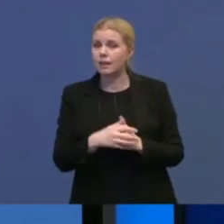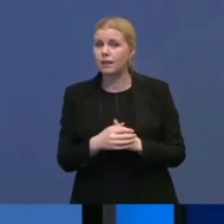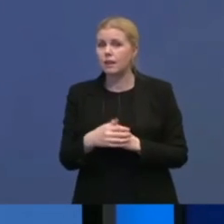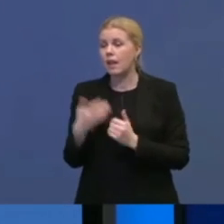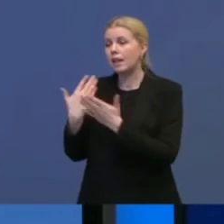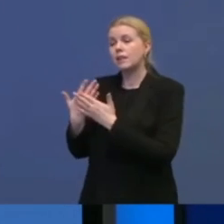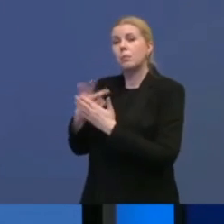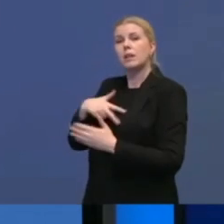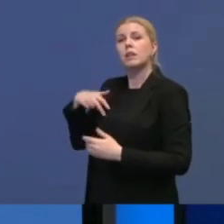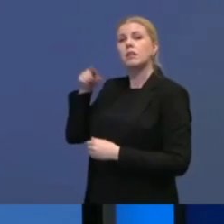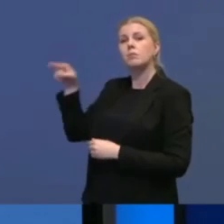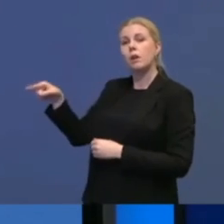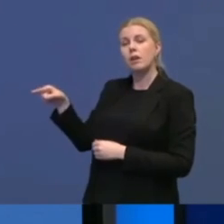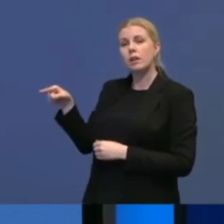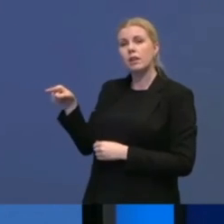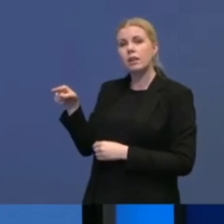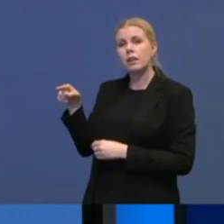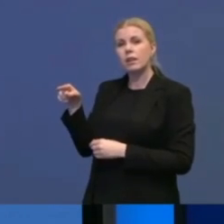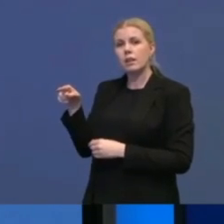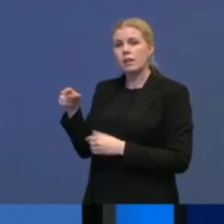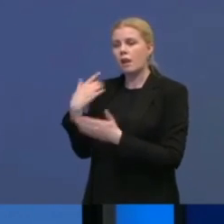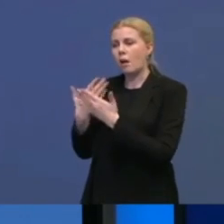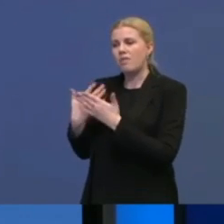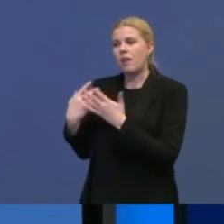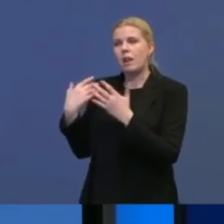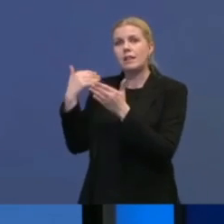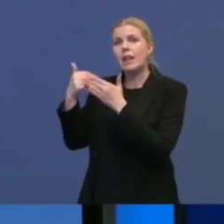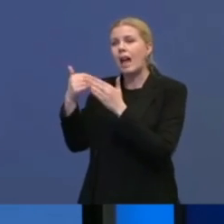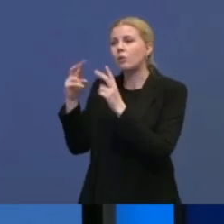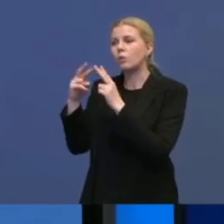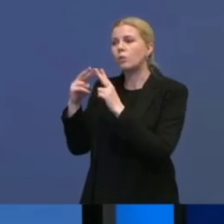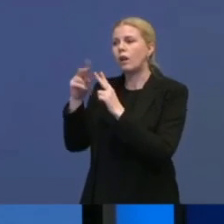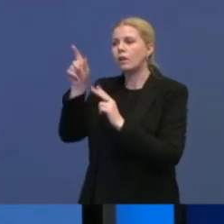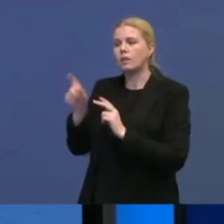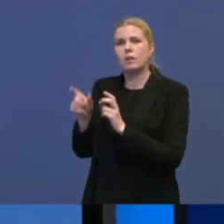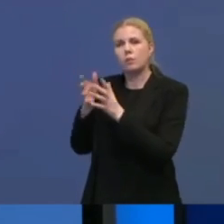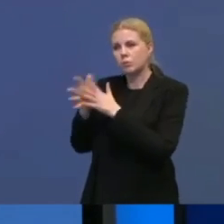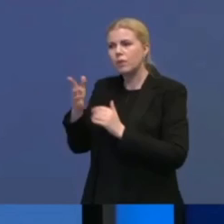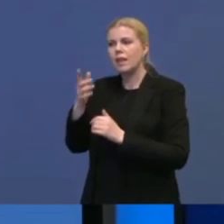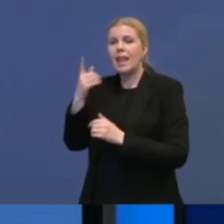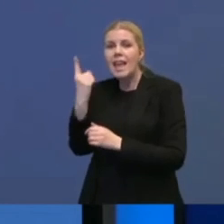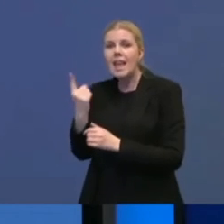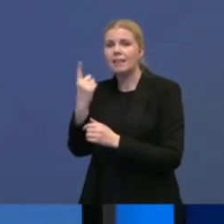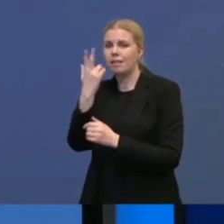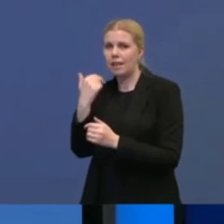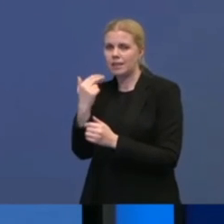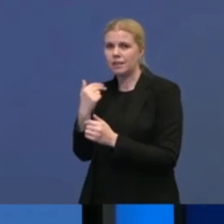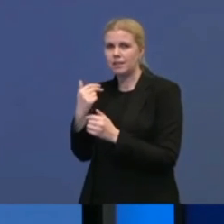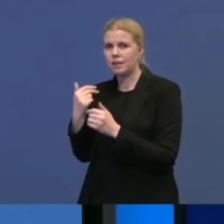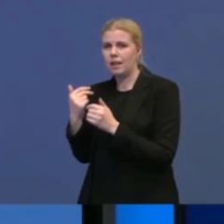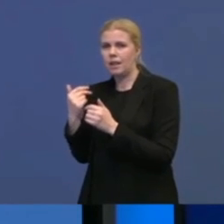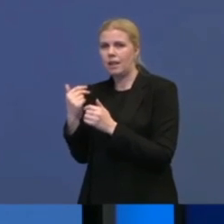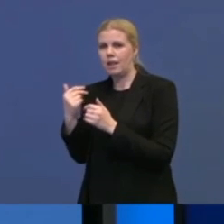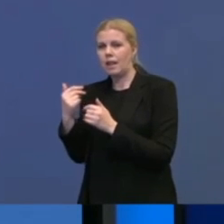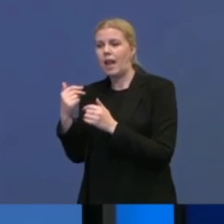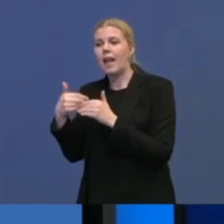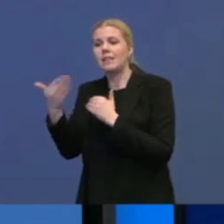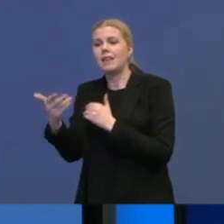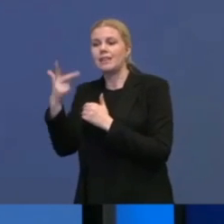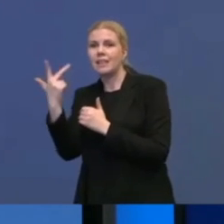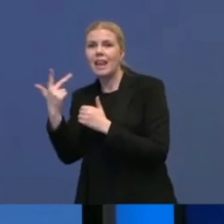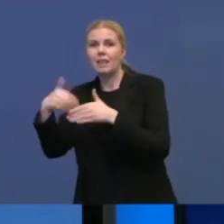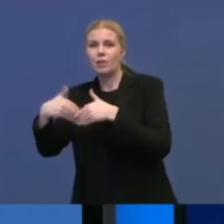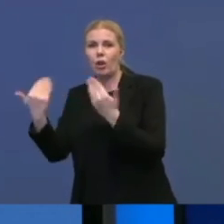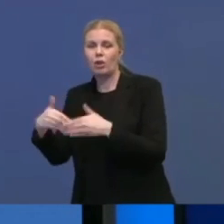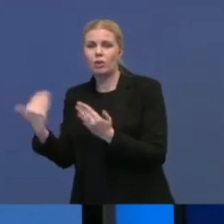Denmark tu saala haan waxa lagud talin ya qofke uudawa haal isparisad diha malmood kadib marke qofke chirada qaadi a daatayn laga